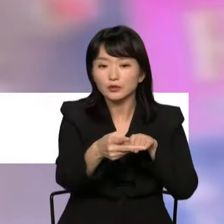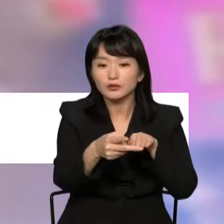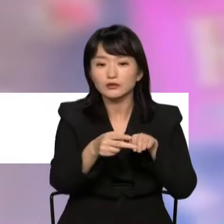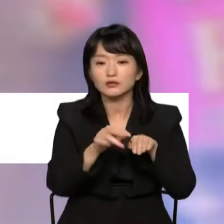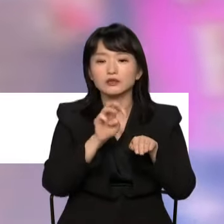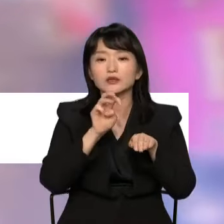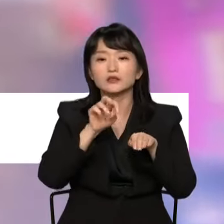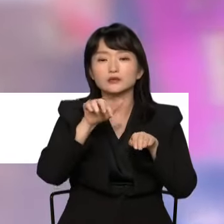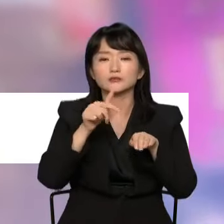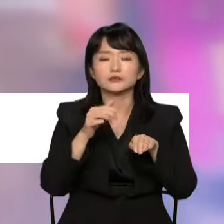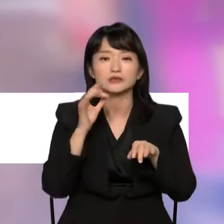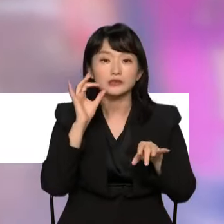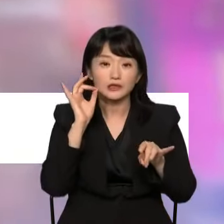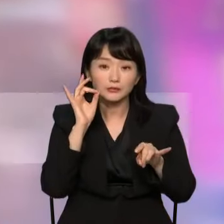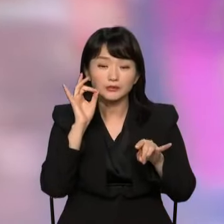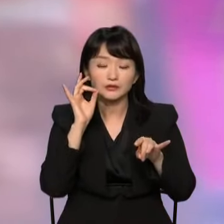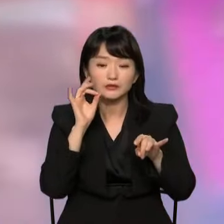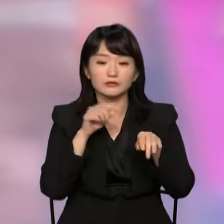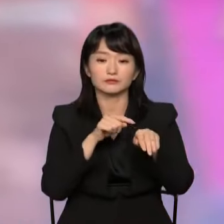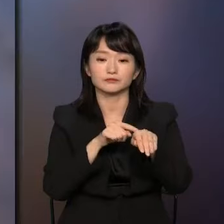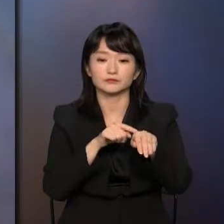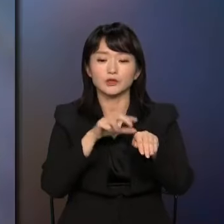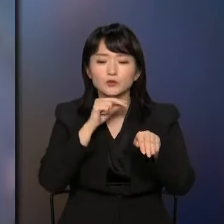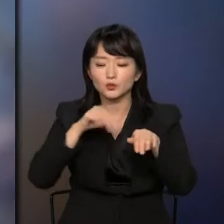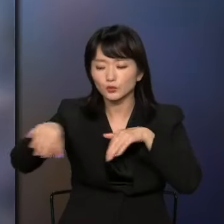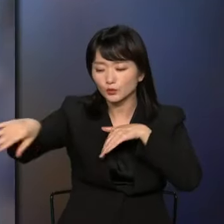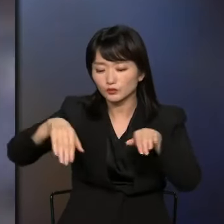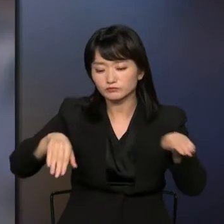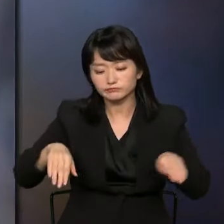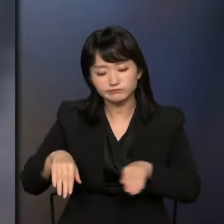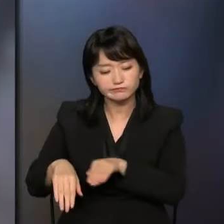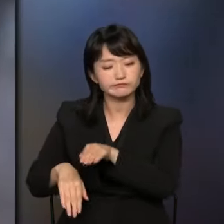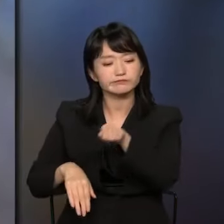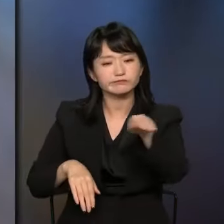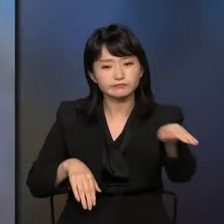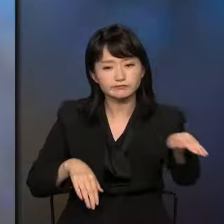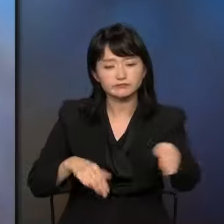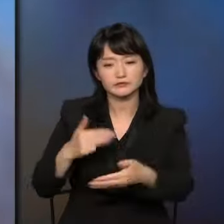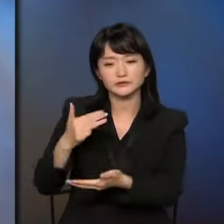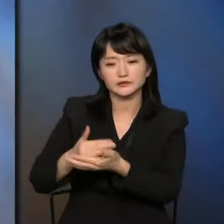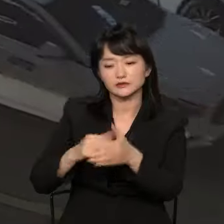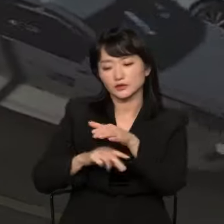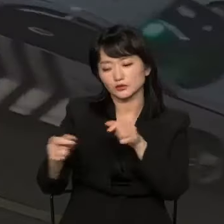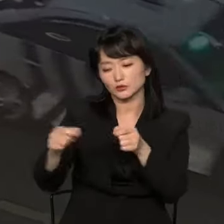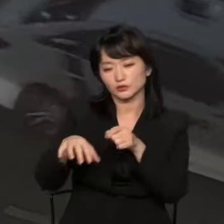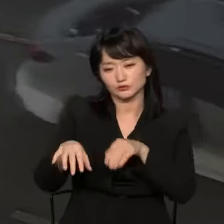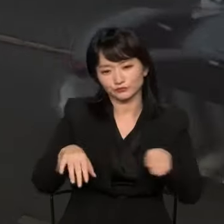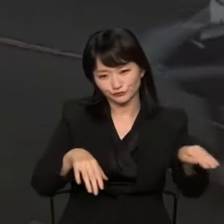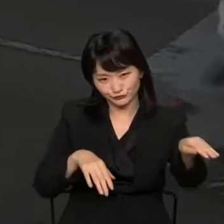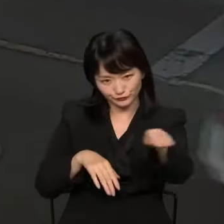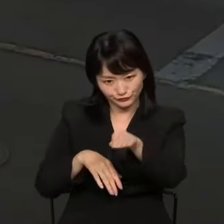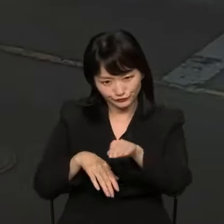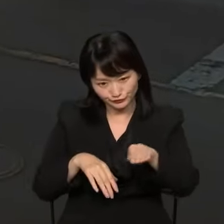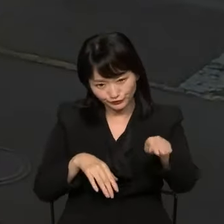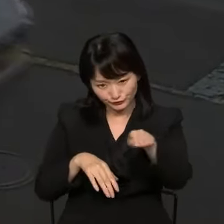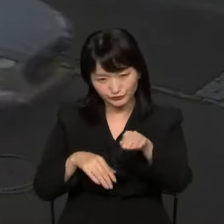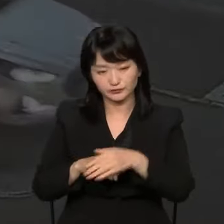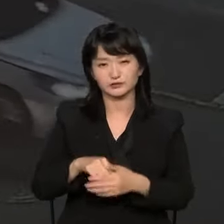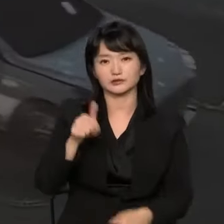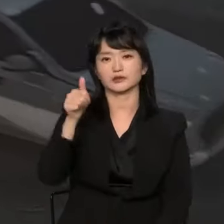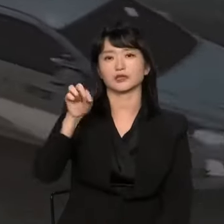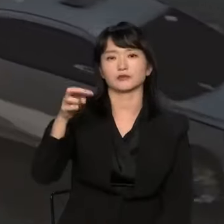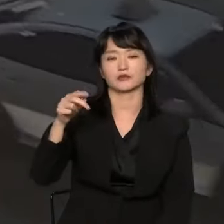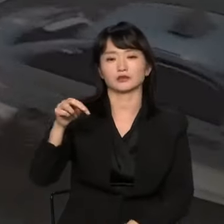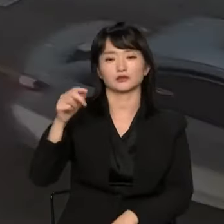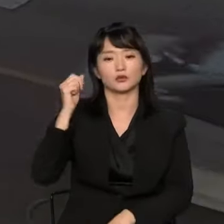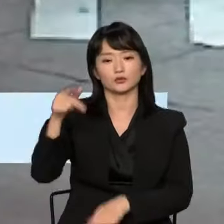가만히 서 있기도 했습니다. 차량은 골목길을 빠져나와 이태원역 앞 대로로 향했습니다. 몇 분 뒤 해밀턴 호텔 앞에서